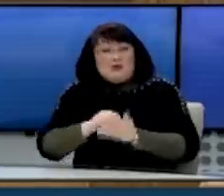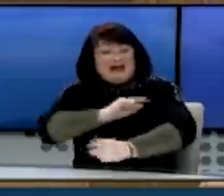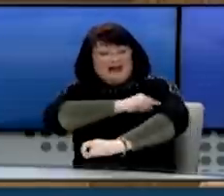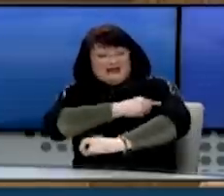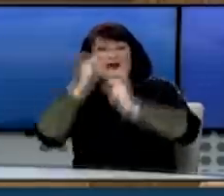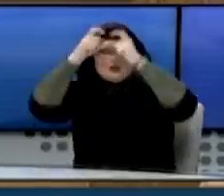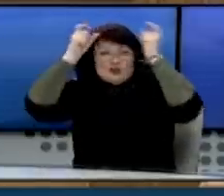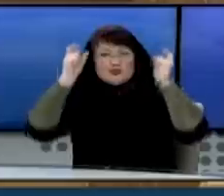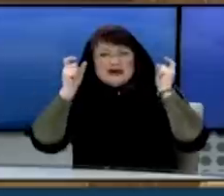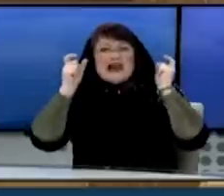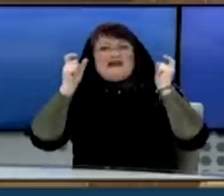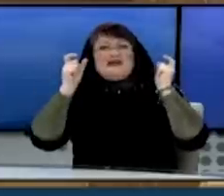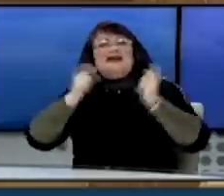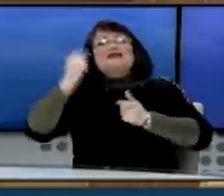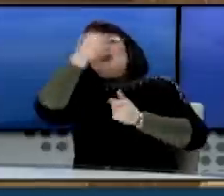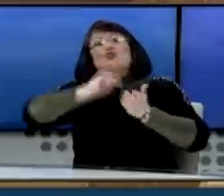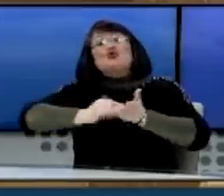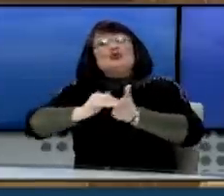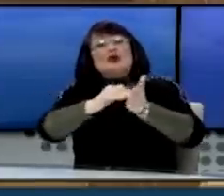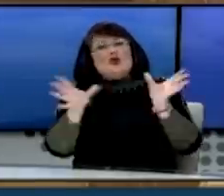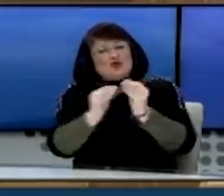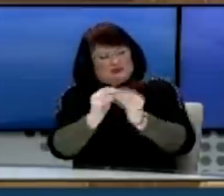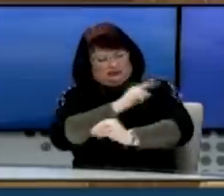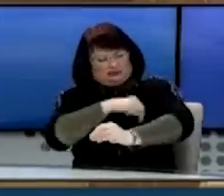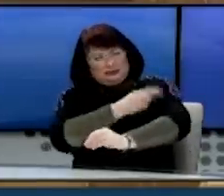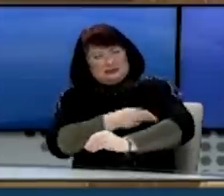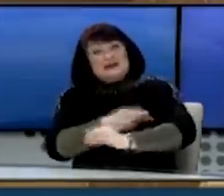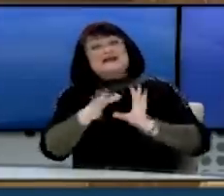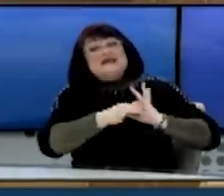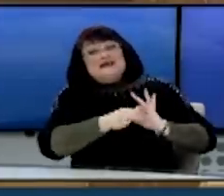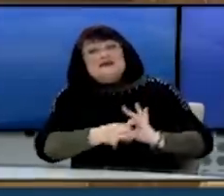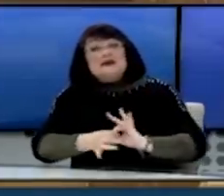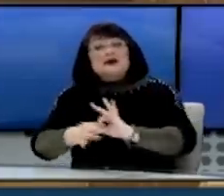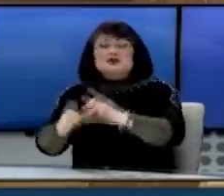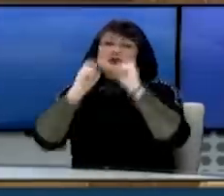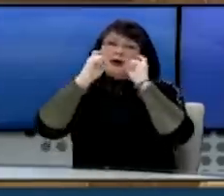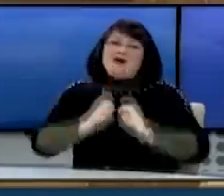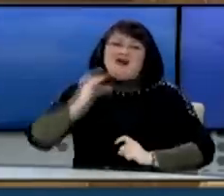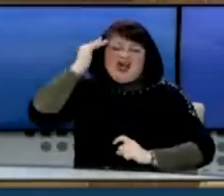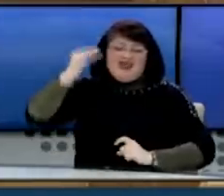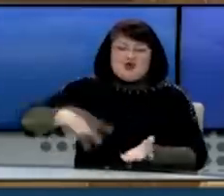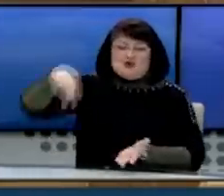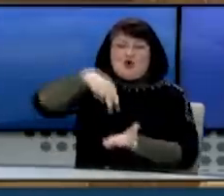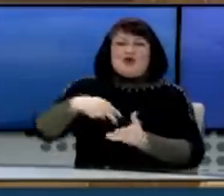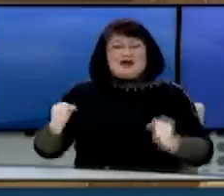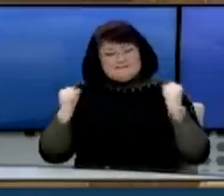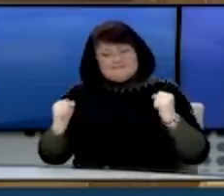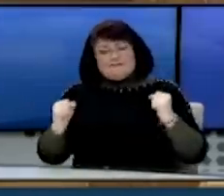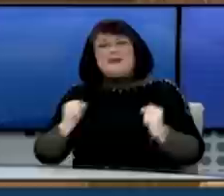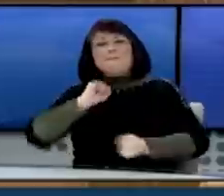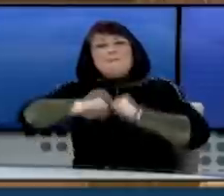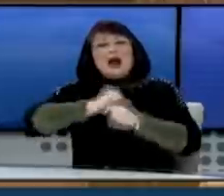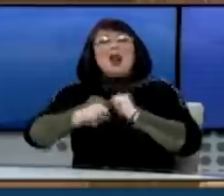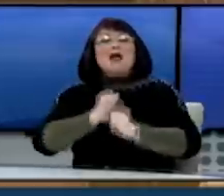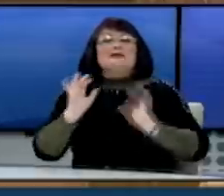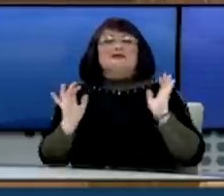γιατροί μας, οι νοσηλευτές, το άλλο προσωπικό, όμως συνεχίζουν να κάνουν το καθήκον τους όρθιοι και επιμένουν